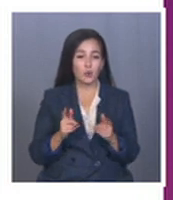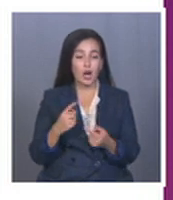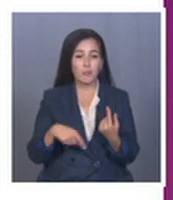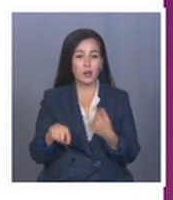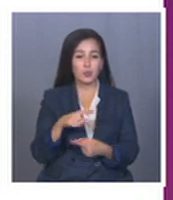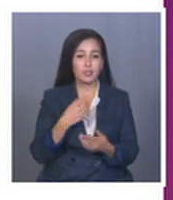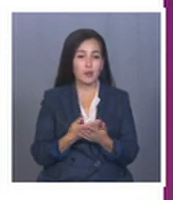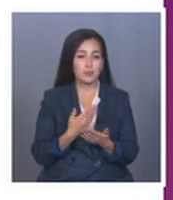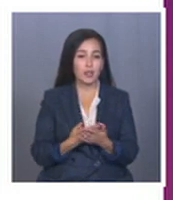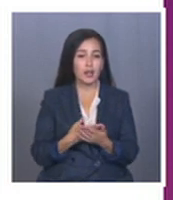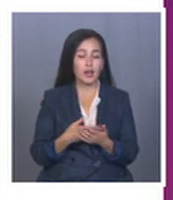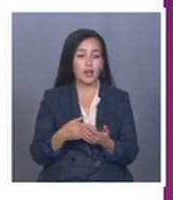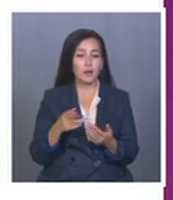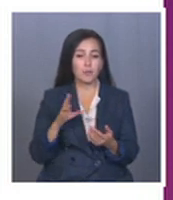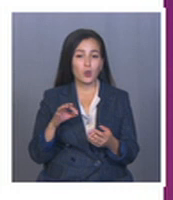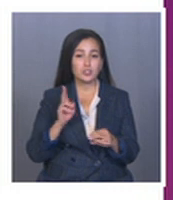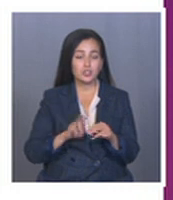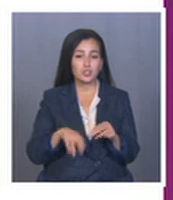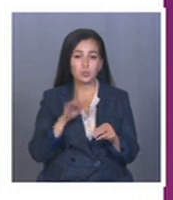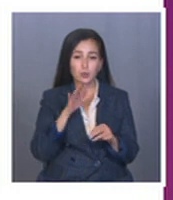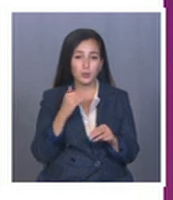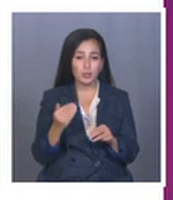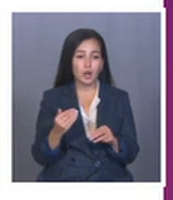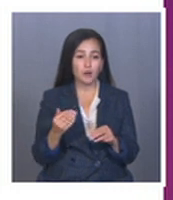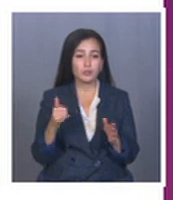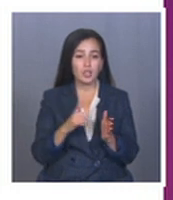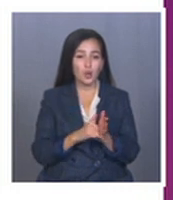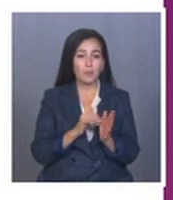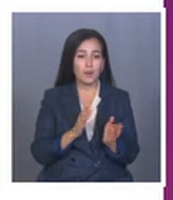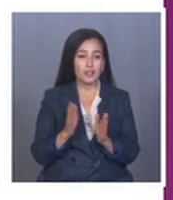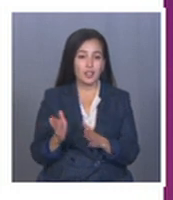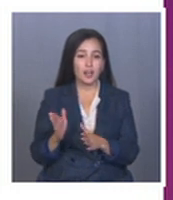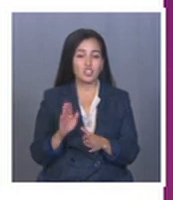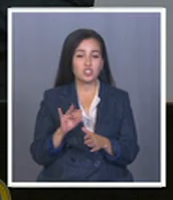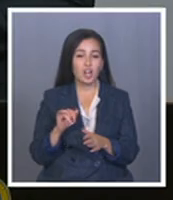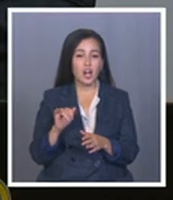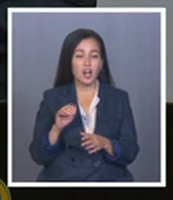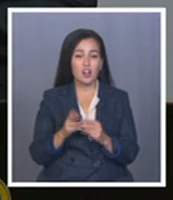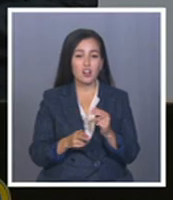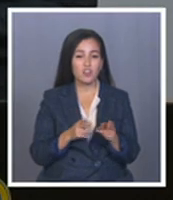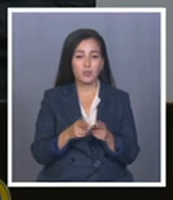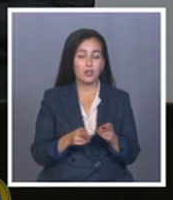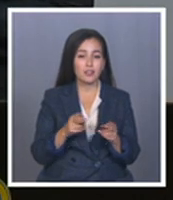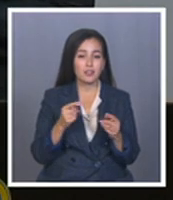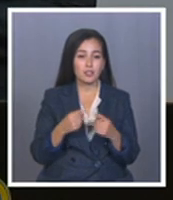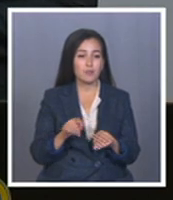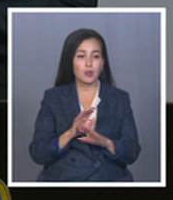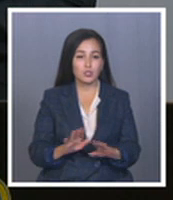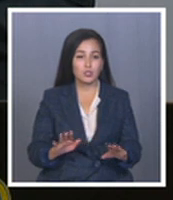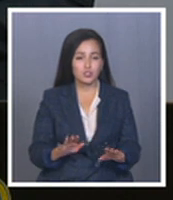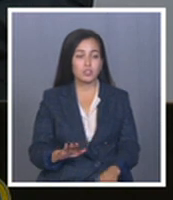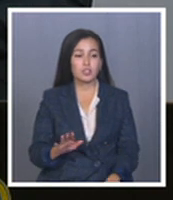например, по истечении срока, в установленном порядке, обжалованию не подлежит. Речевые штампы, слова